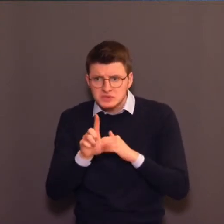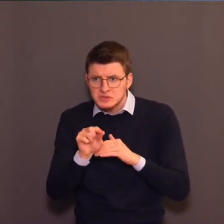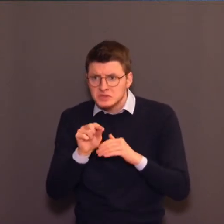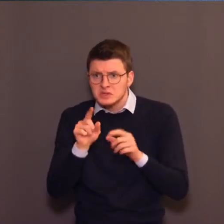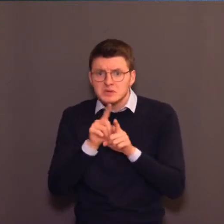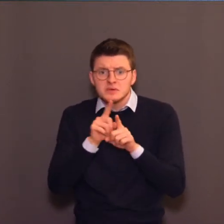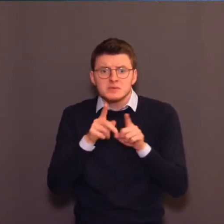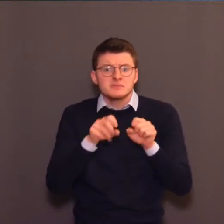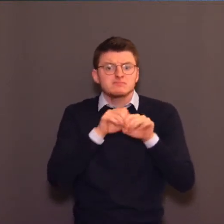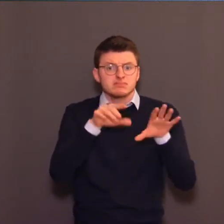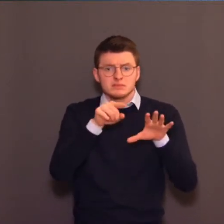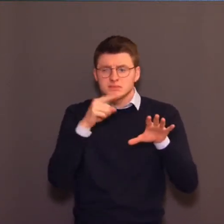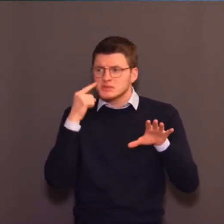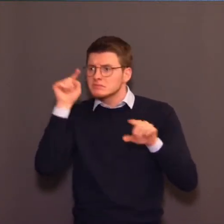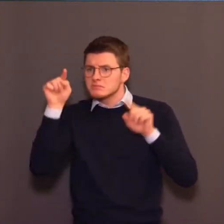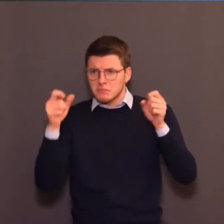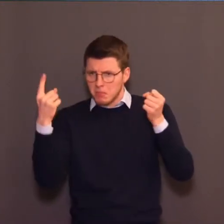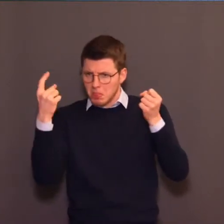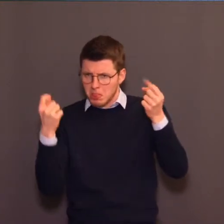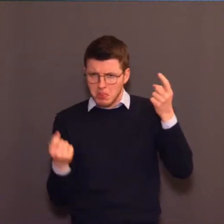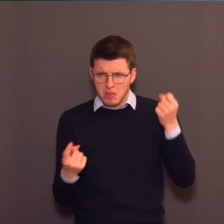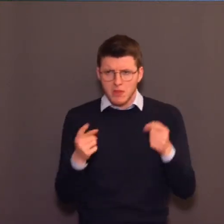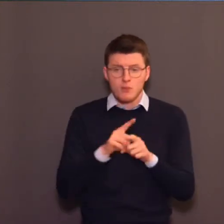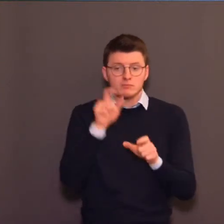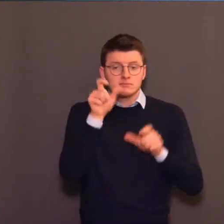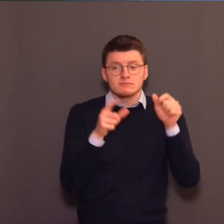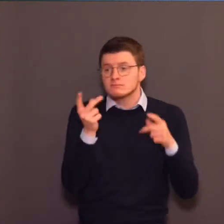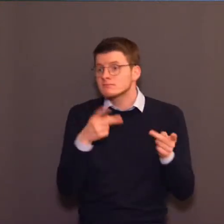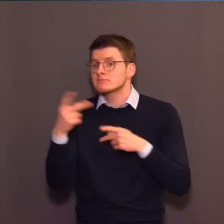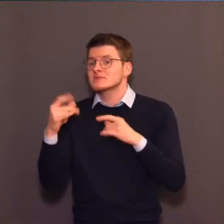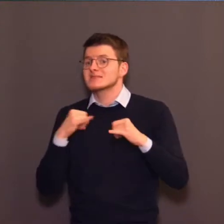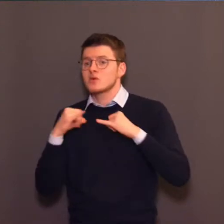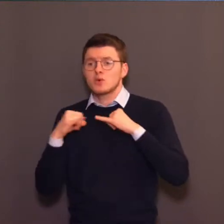nieuwe ziekenhuisopnames blijft lager dan 0,2